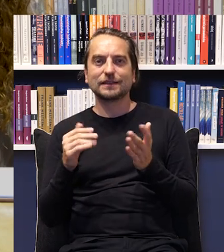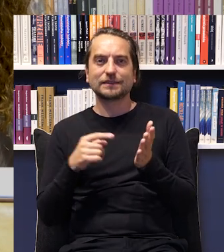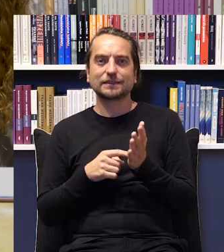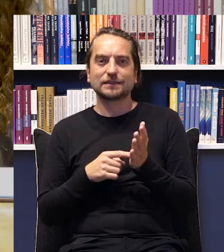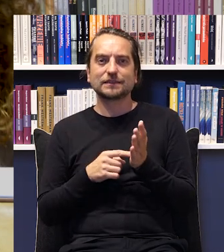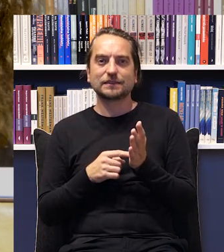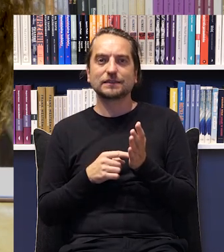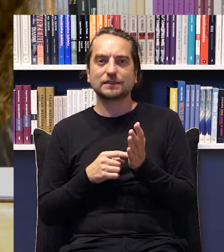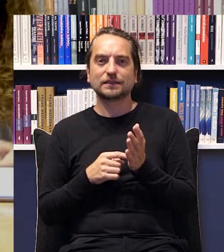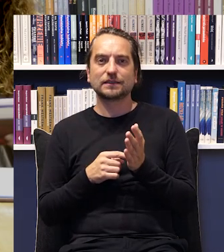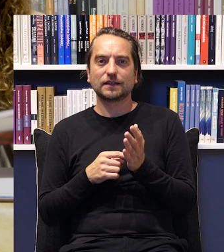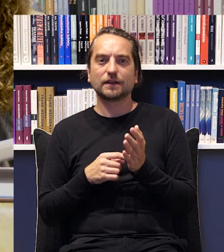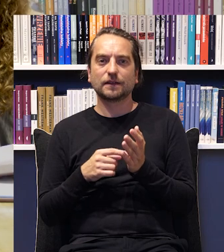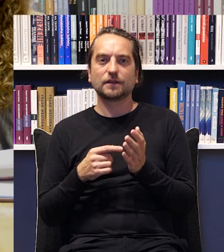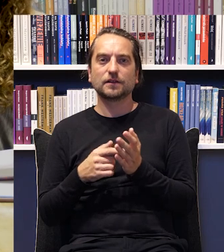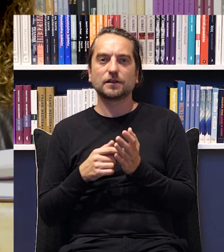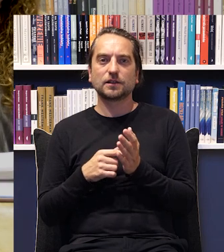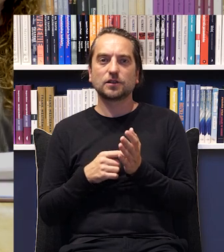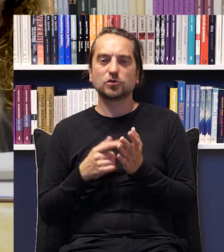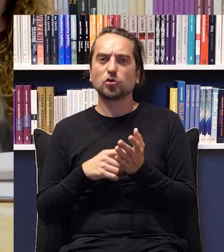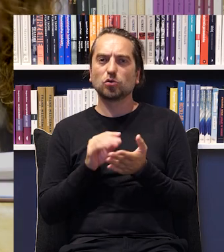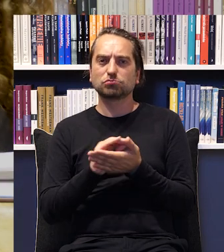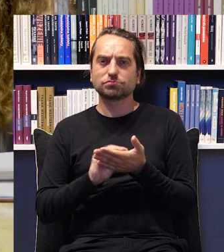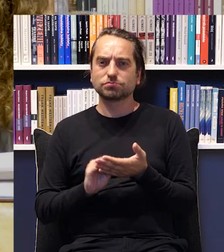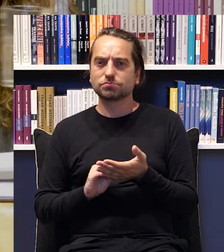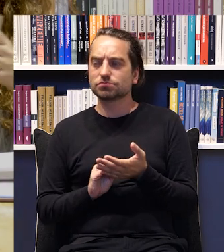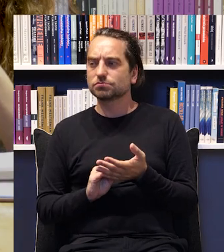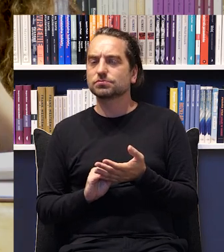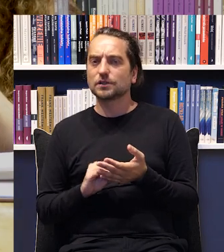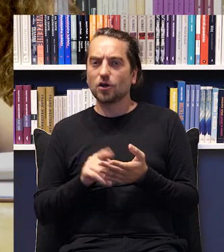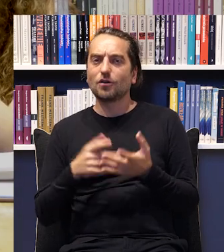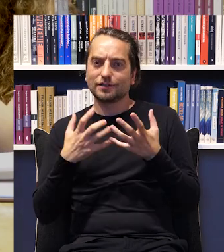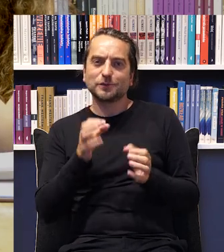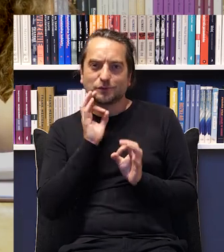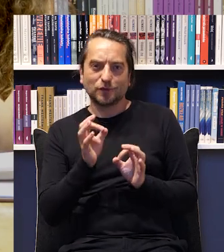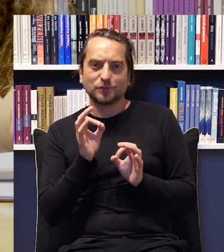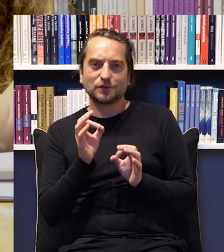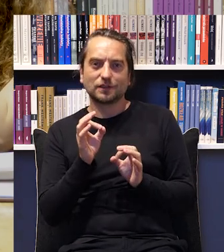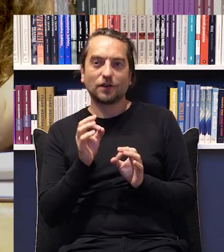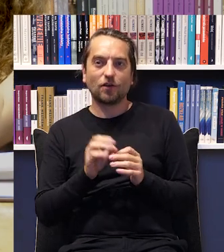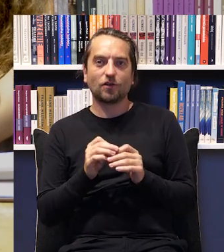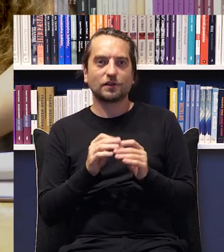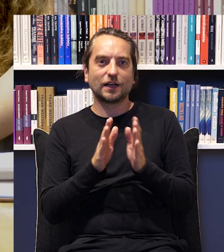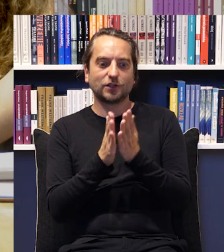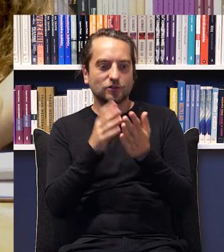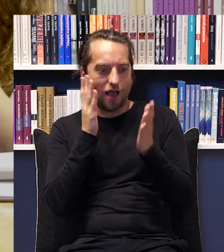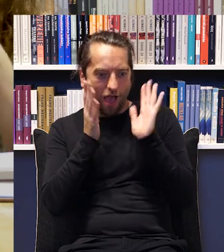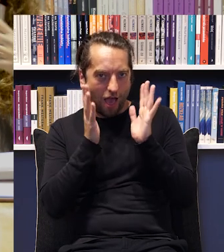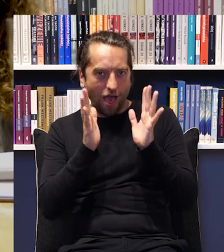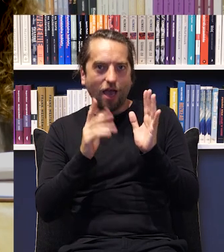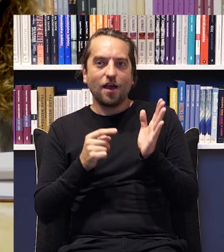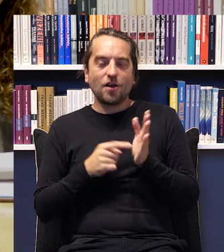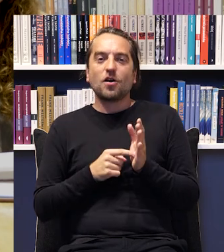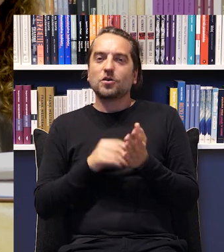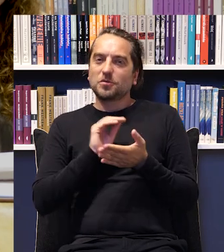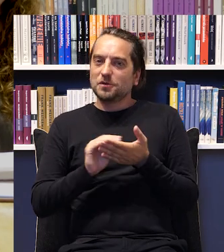Piotr Siemion. Ja pozdrawiam Piotra Siemiona i wiem, że on miał jakby dobre intencje, bo ja wiem, że on się zajarał tą książką rzeczywiście i pisał